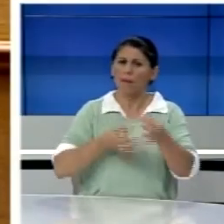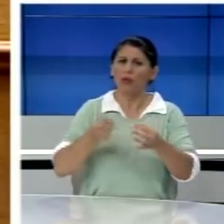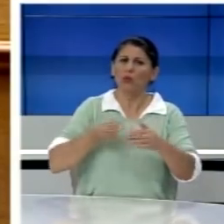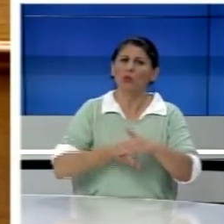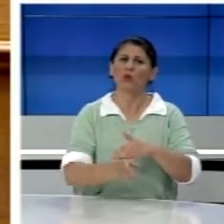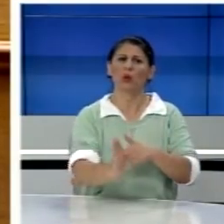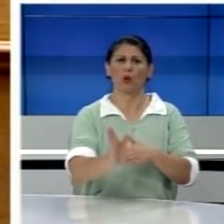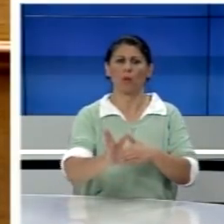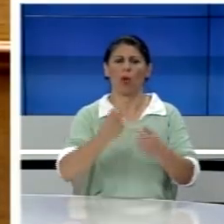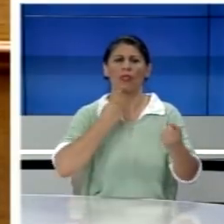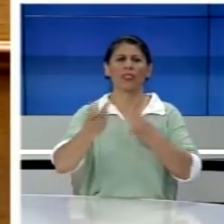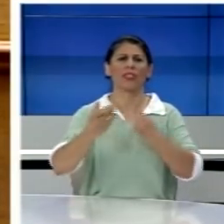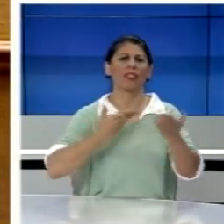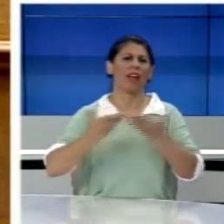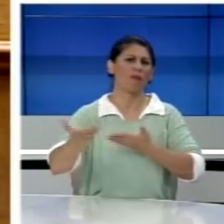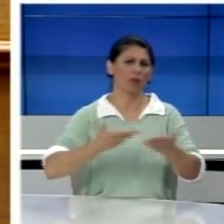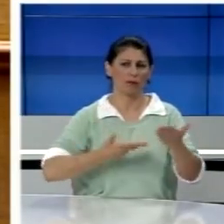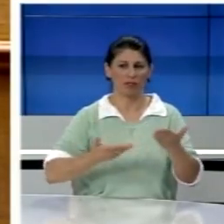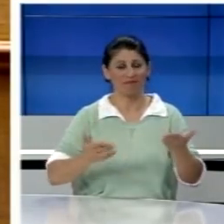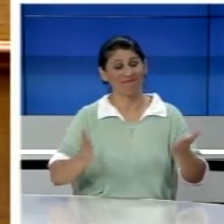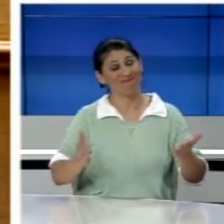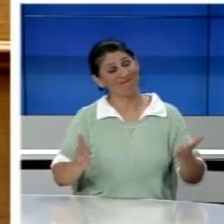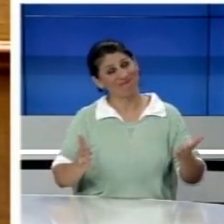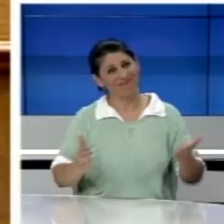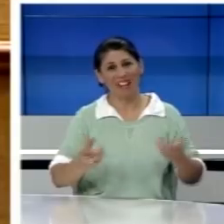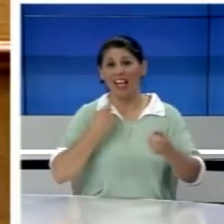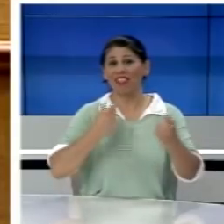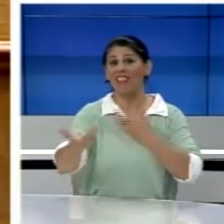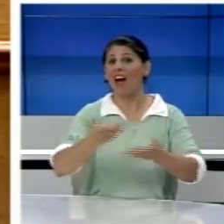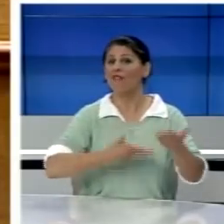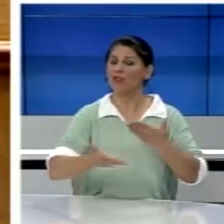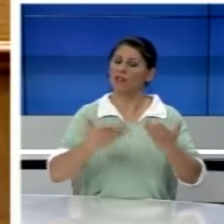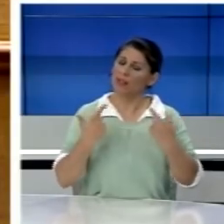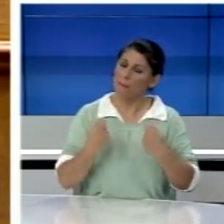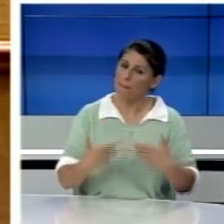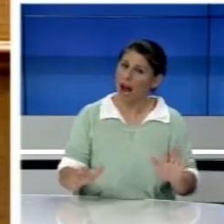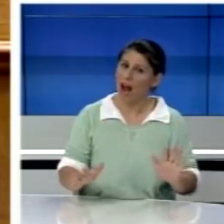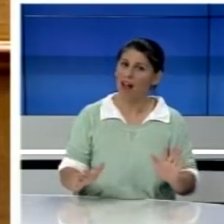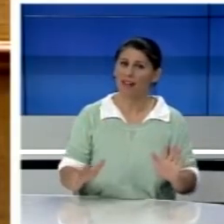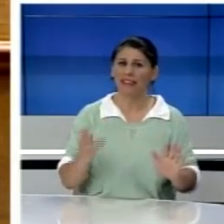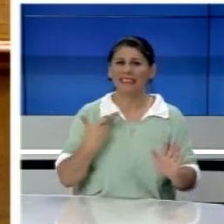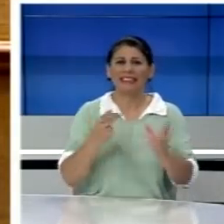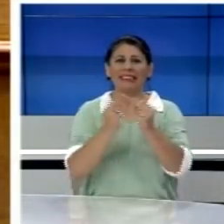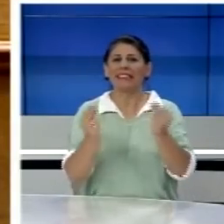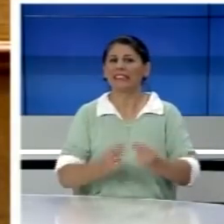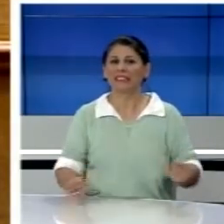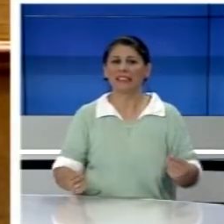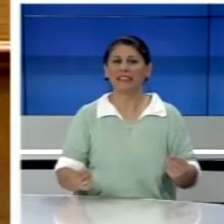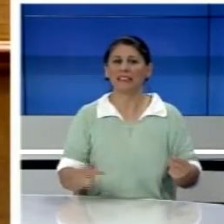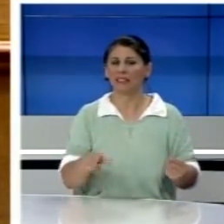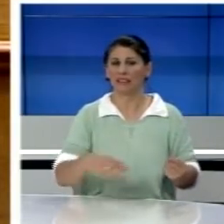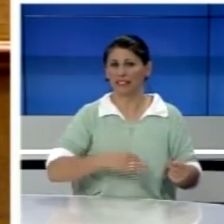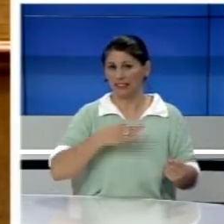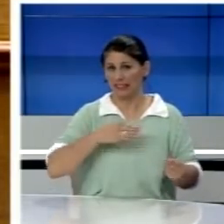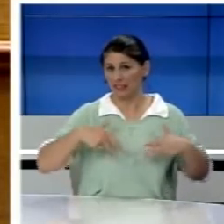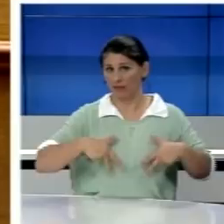μέσω της διαβούλευσης. Η διαβούλευση έγινε. Τι συμπέρασμα βγάλατε, κύριε της κυβέρνησης?